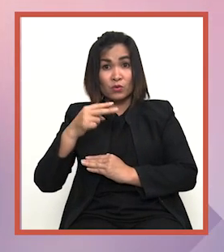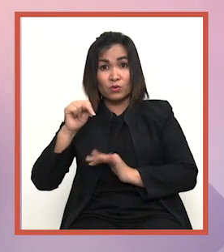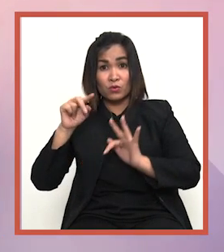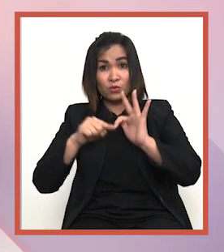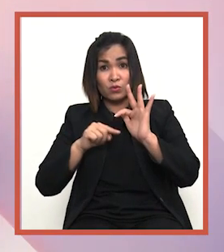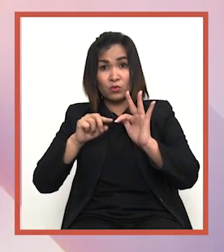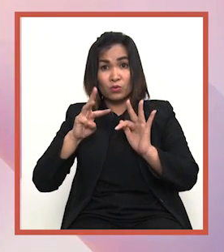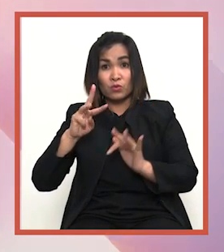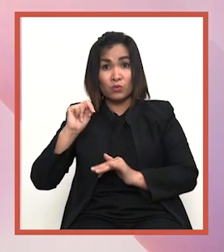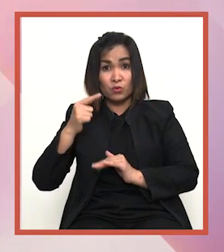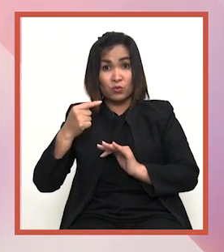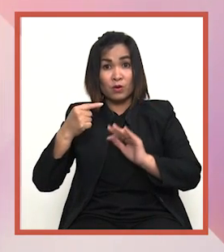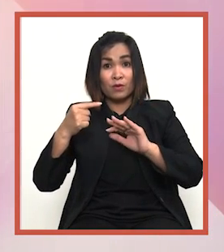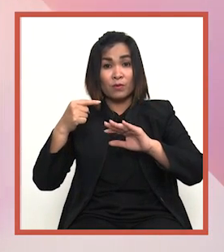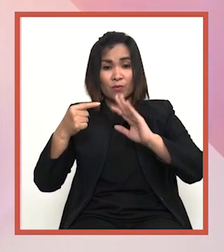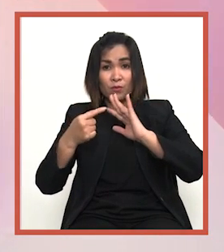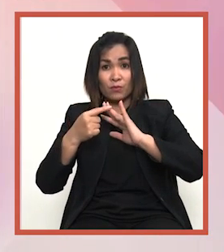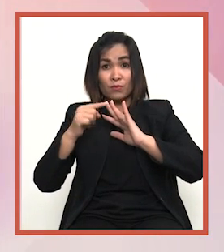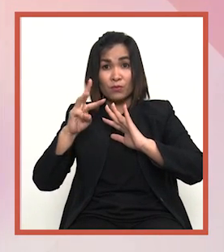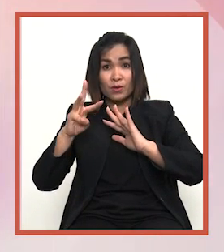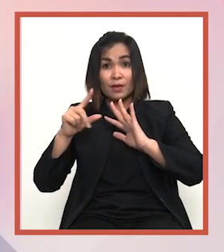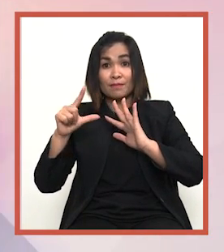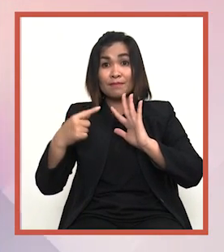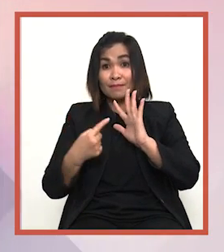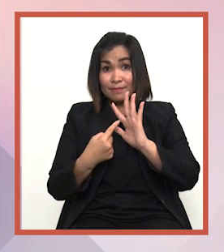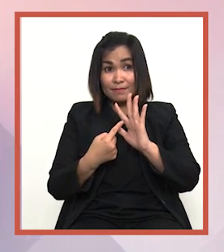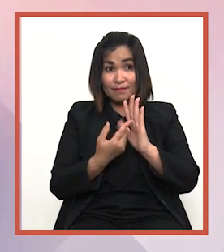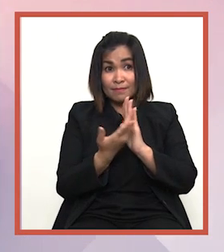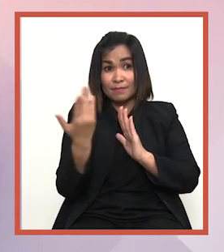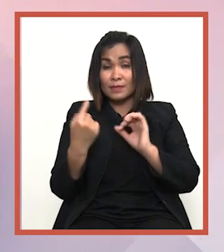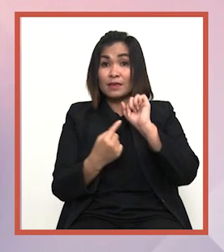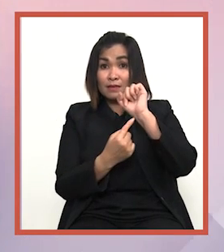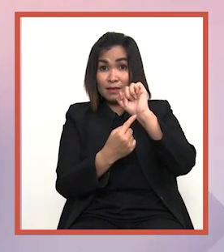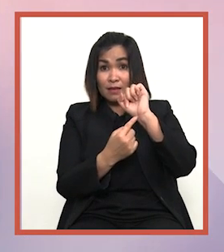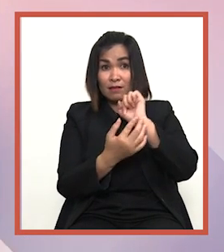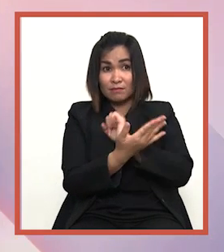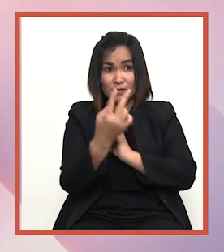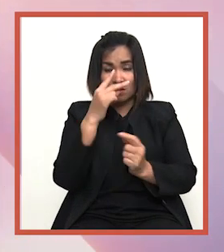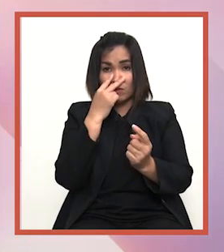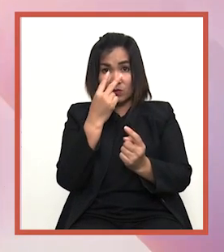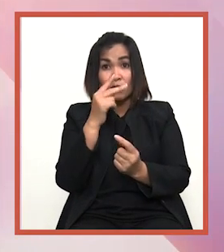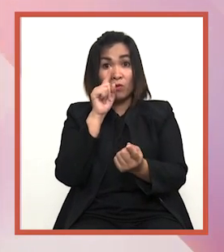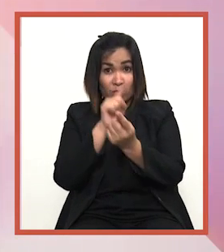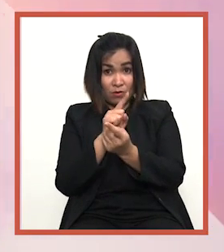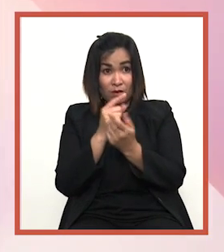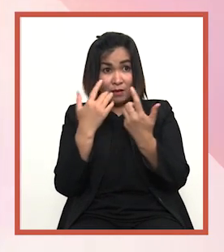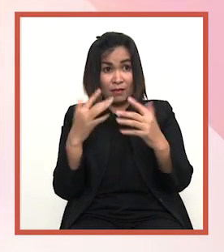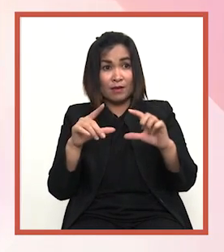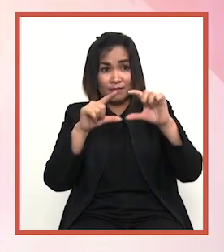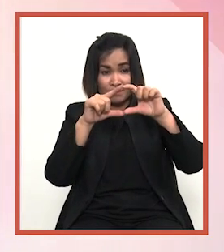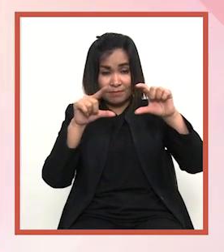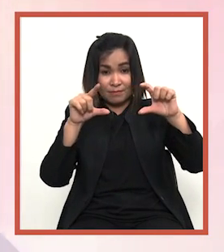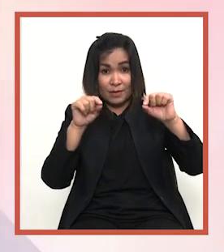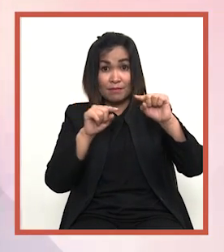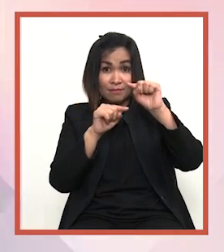ตัวนี้จะเป็นสัญลักษณ์นะครับรีเลย์นะครับที่เราคุ้นตากันนะครับนะในเมื่อ 2-3 อันที่แล้วนะครับนะแต่จะ